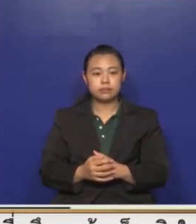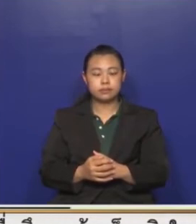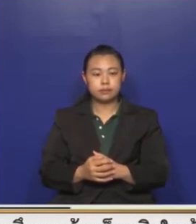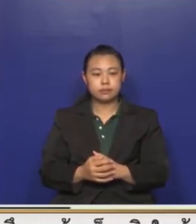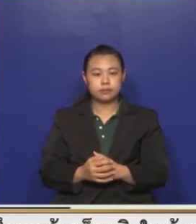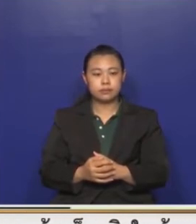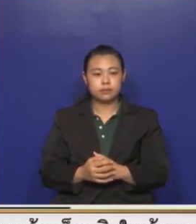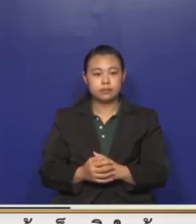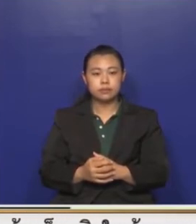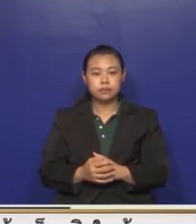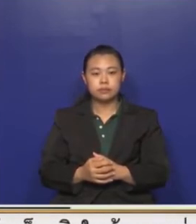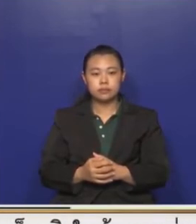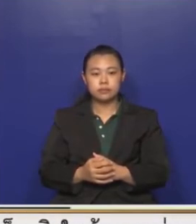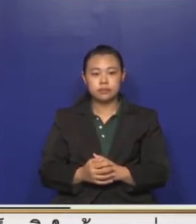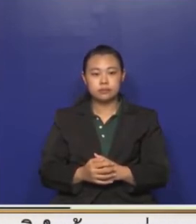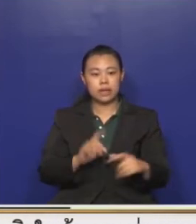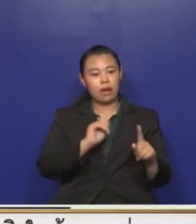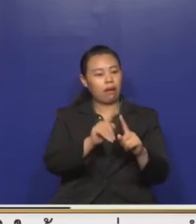ปั attracts j